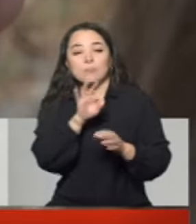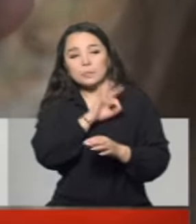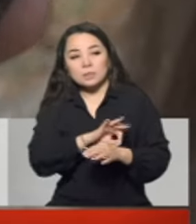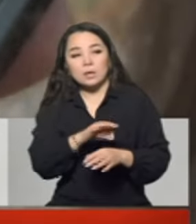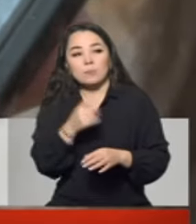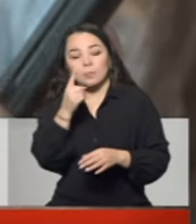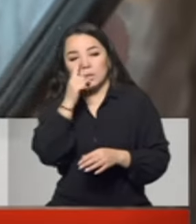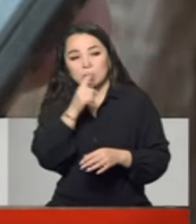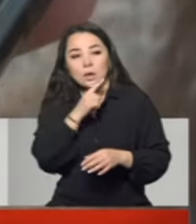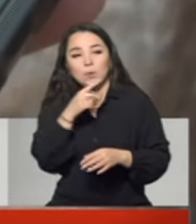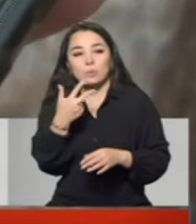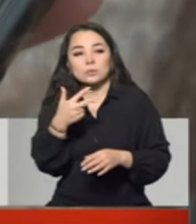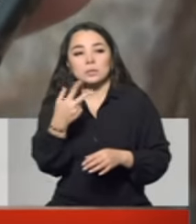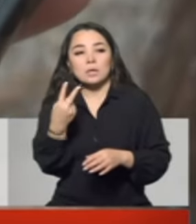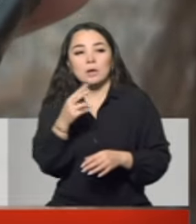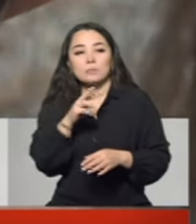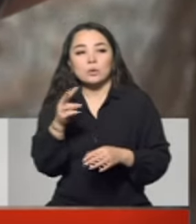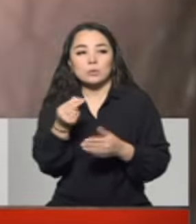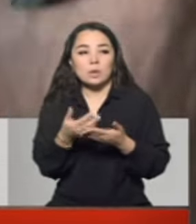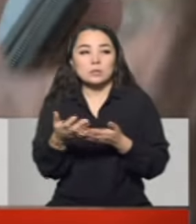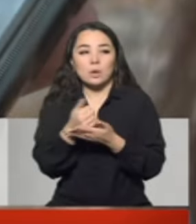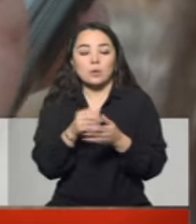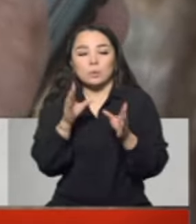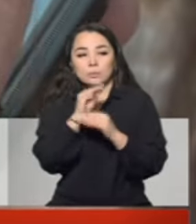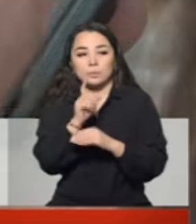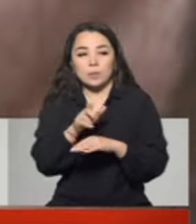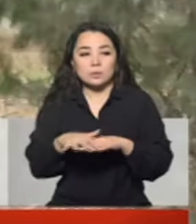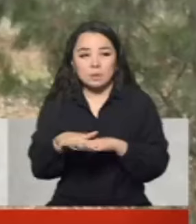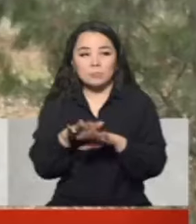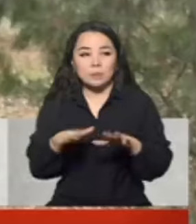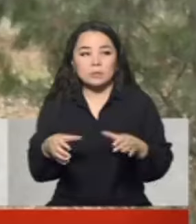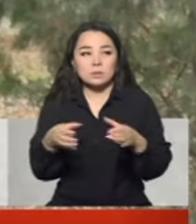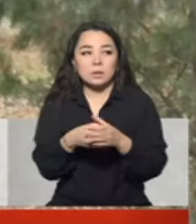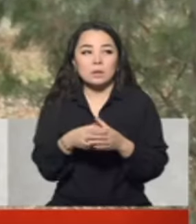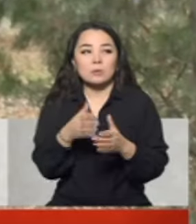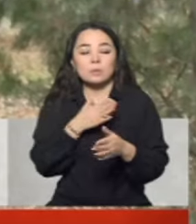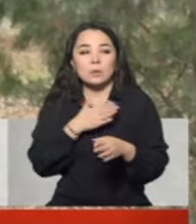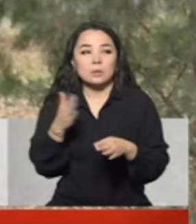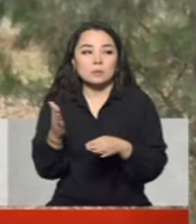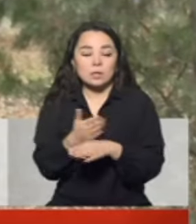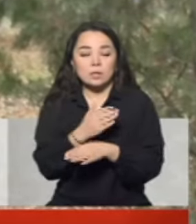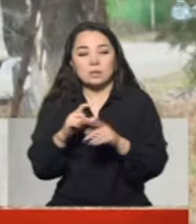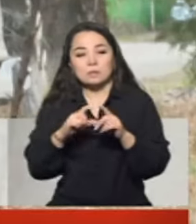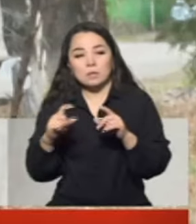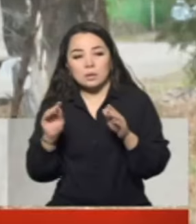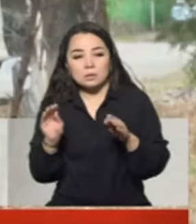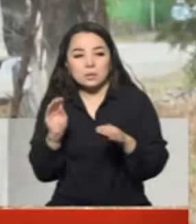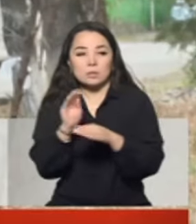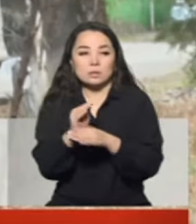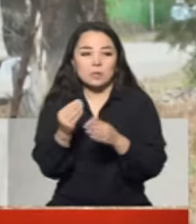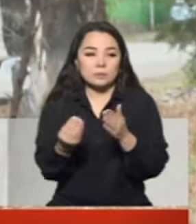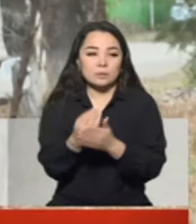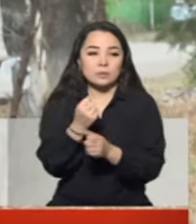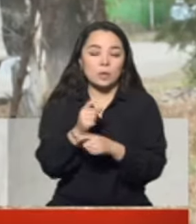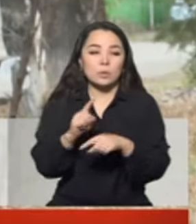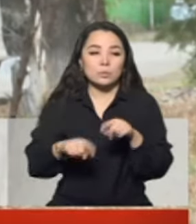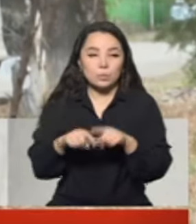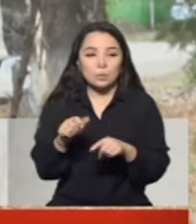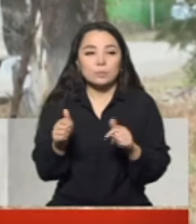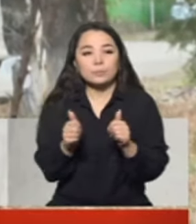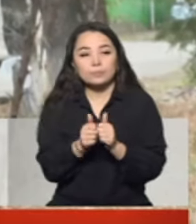халықтан бір айда 32 миллион теңге жинап үлгерген. Біздің реквизит алып тастап, өз реквизиттарын қойды олар. Көрші қолаң, туған